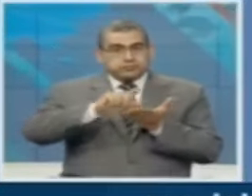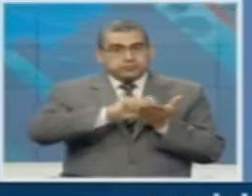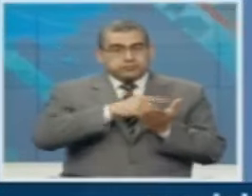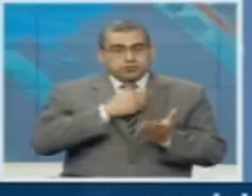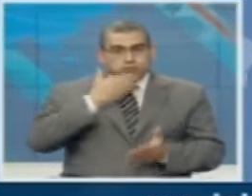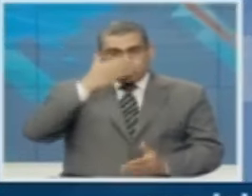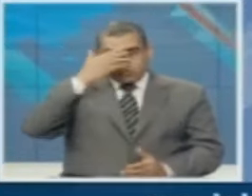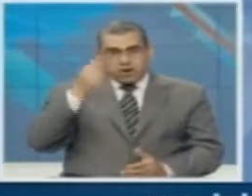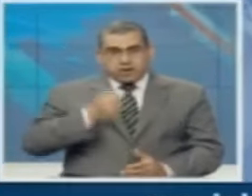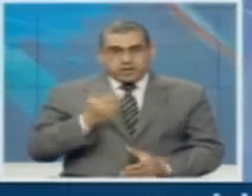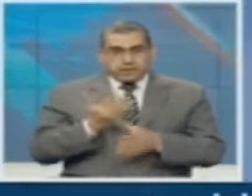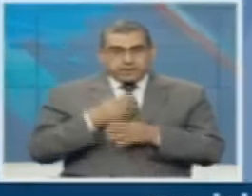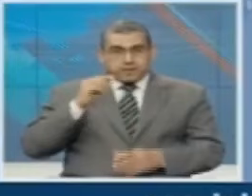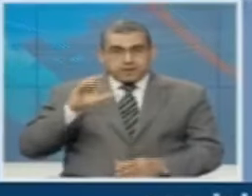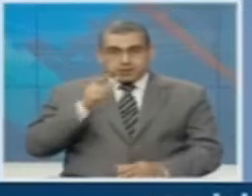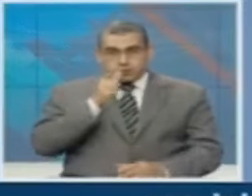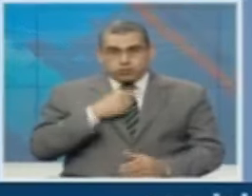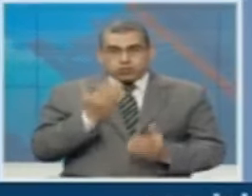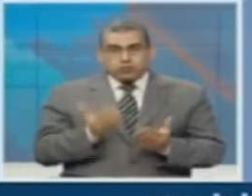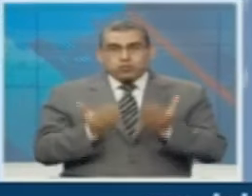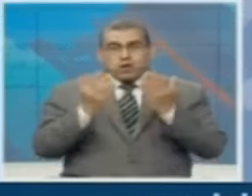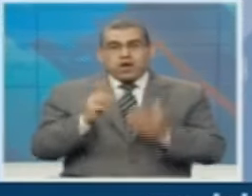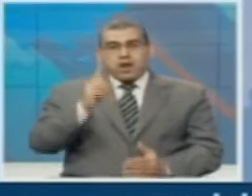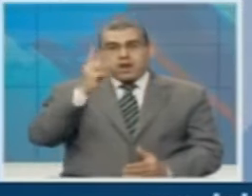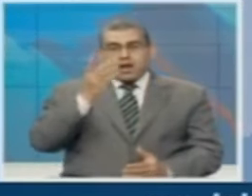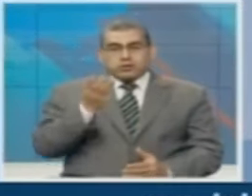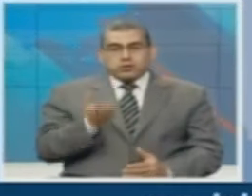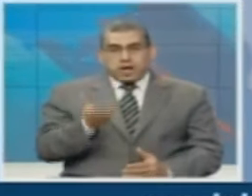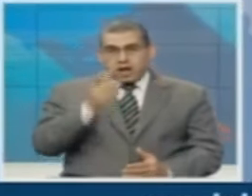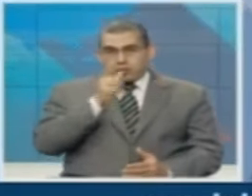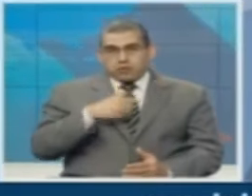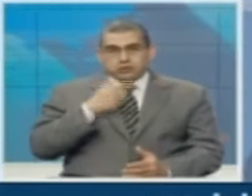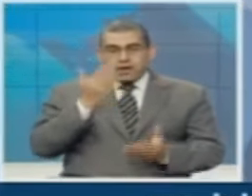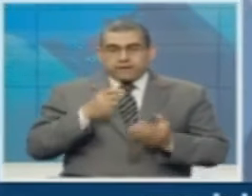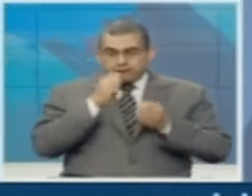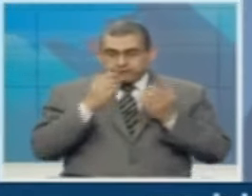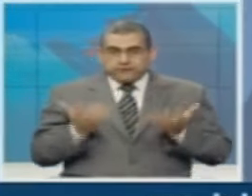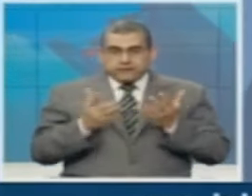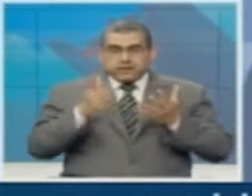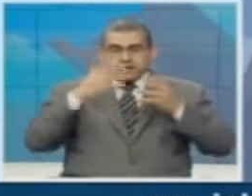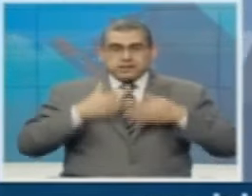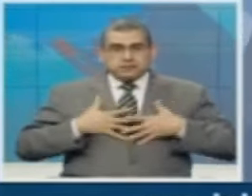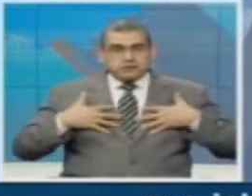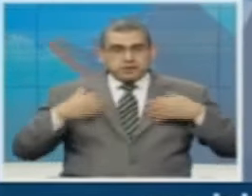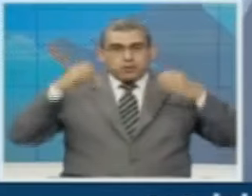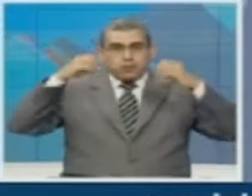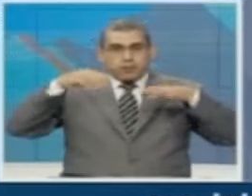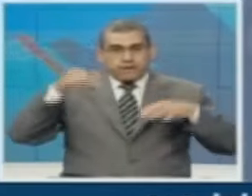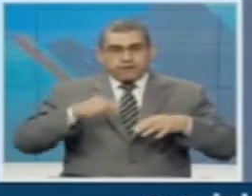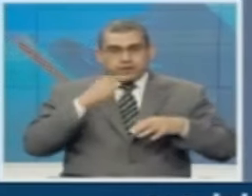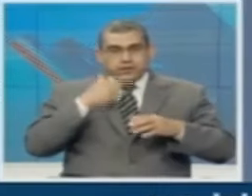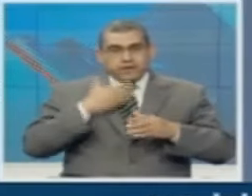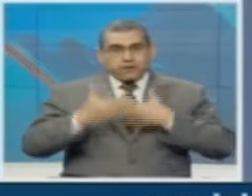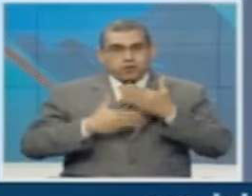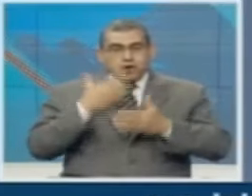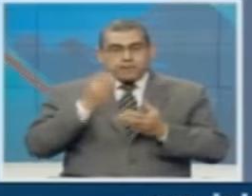تهنئة بهذه المناسبة دعا السيد الرئيس الله تعالى أن يجعله عيدا سعيدا مباركا، وأن يعيده